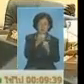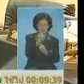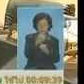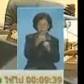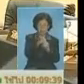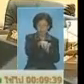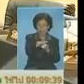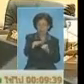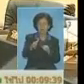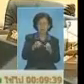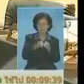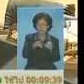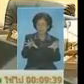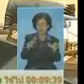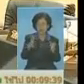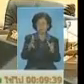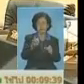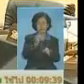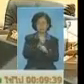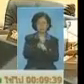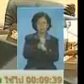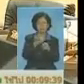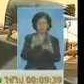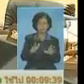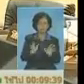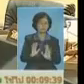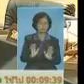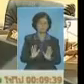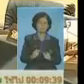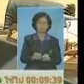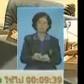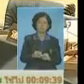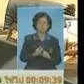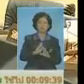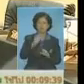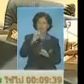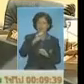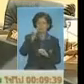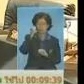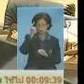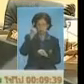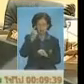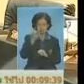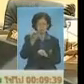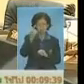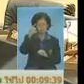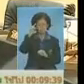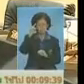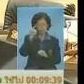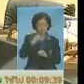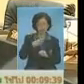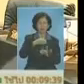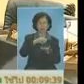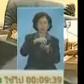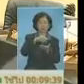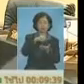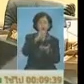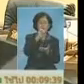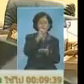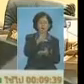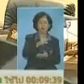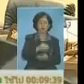ำเนินการได้ทันท่วงทีมันจึงสร้างไม่เสร็จใครคดใครโกงหรือไม่ผมไม่รู้แต่ผมสาบแจ้งไอ้คนโกงให้หายนะ